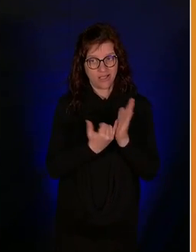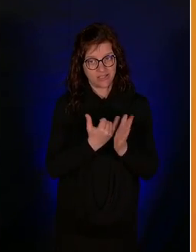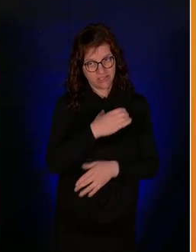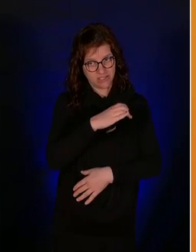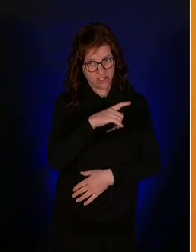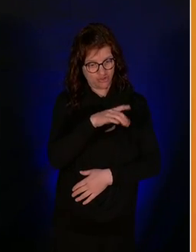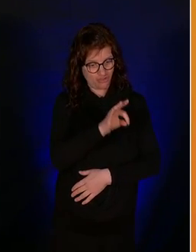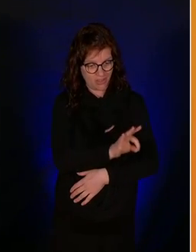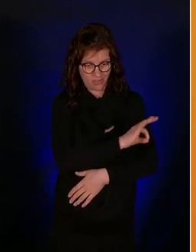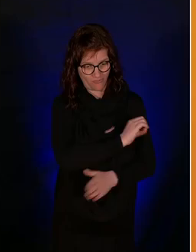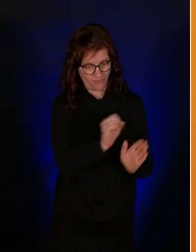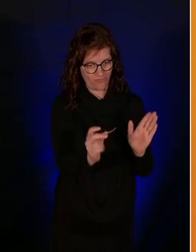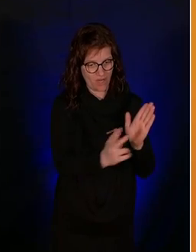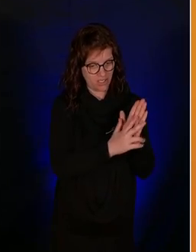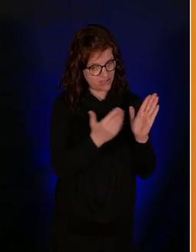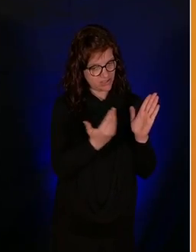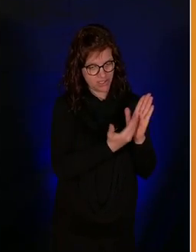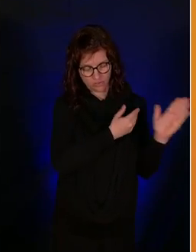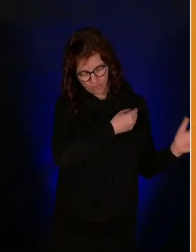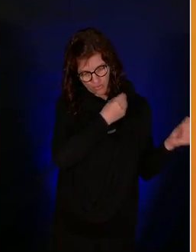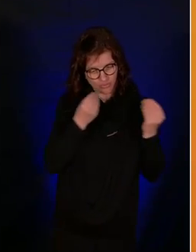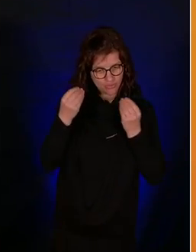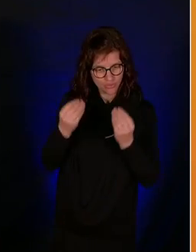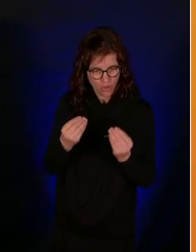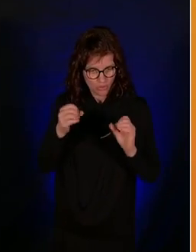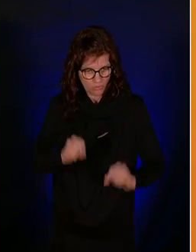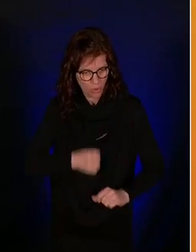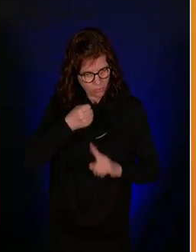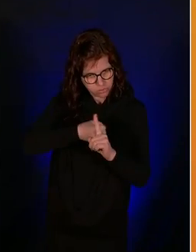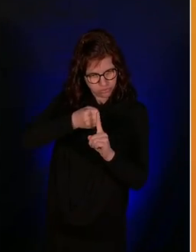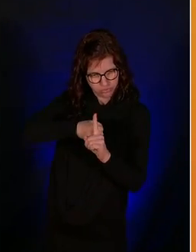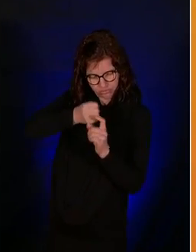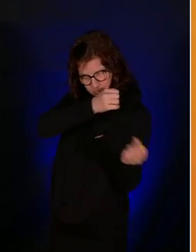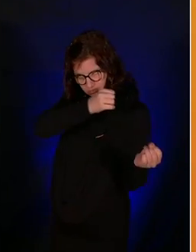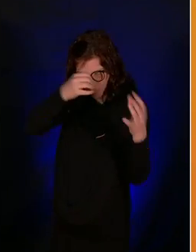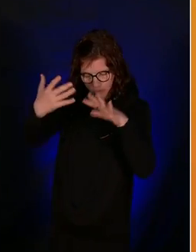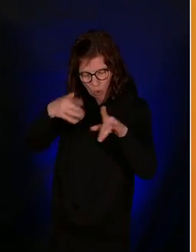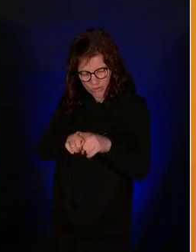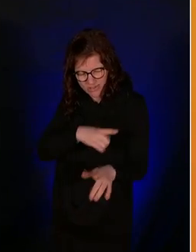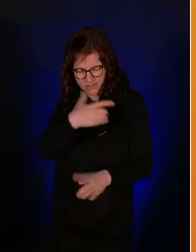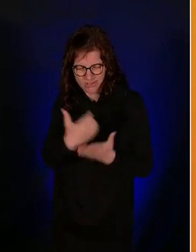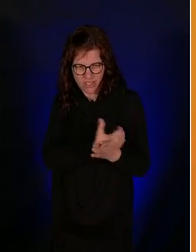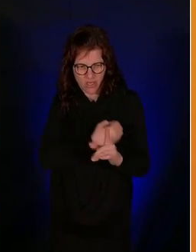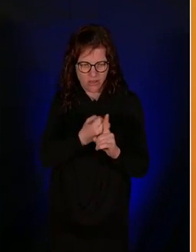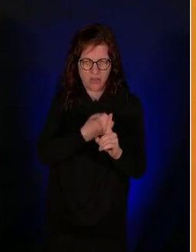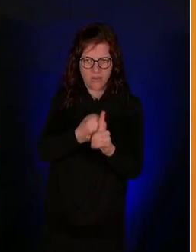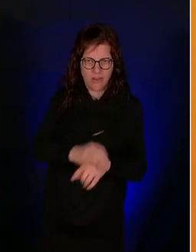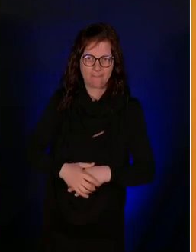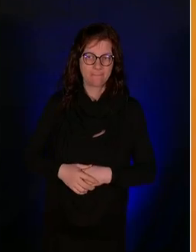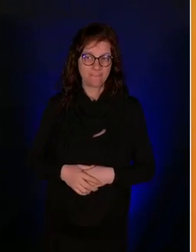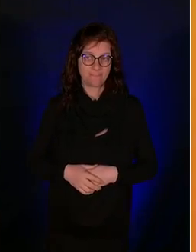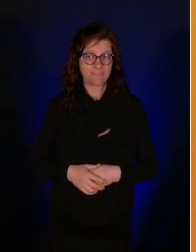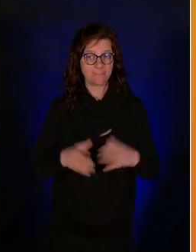CGT permettra de mener concrètement la lutte idéologique et la bataille des salaires. Je rajouterai à